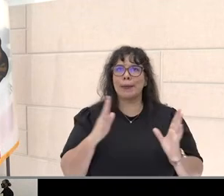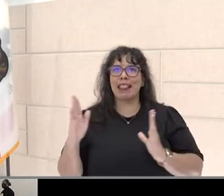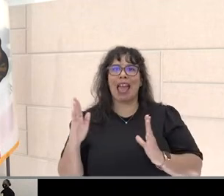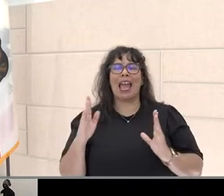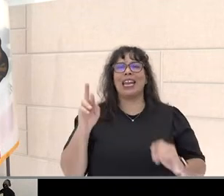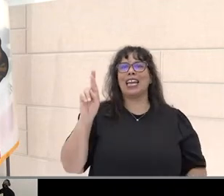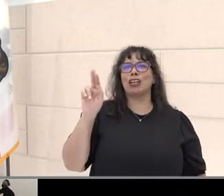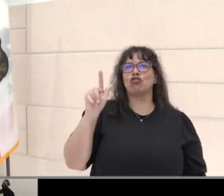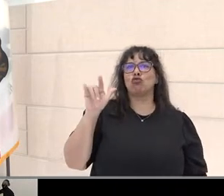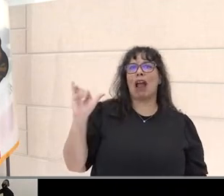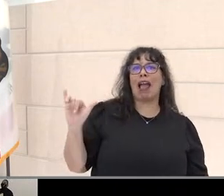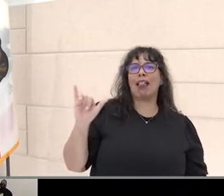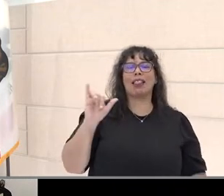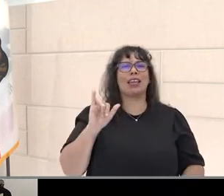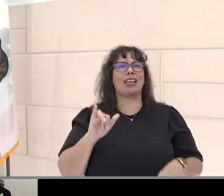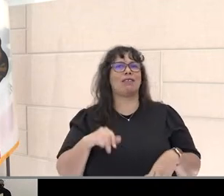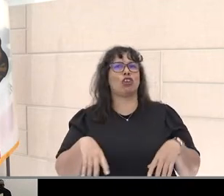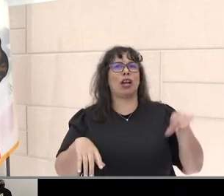ายขนมกำวิธีกิจการใน